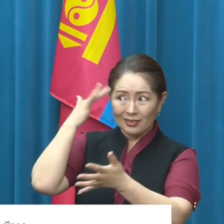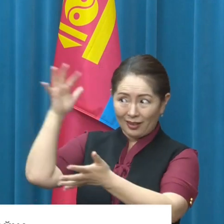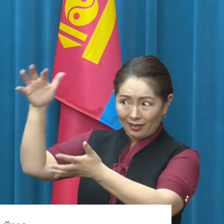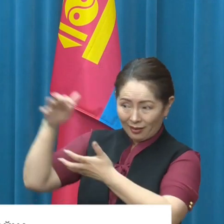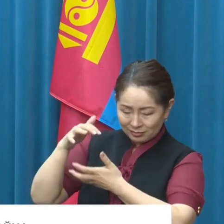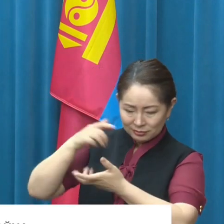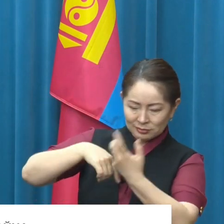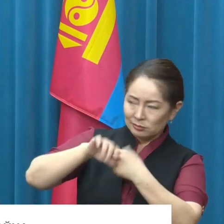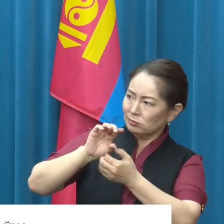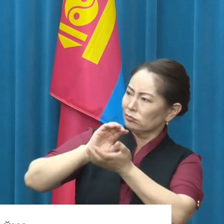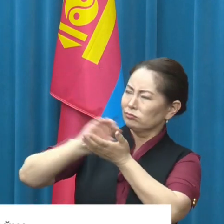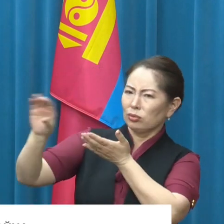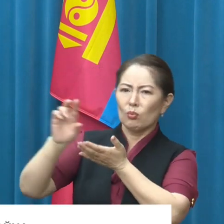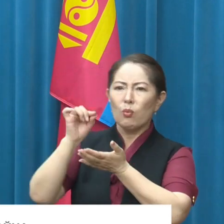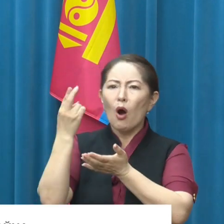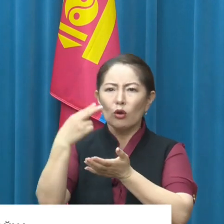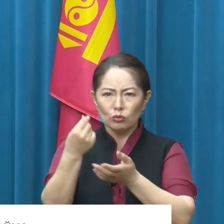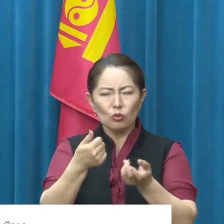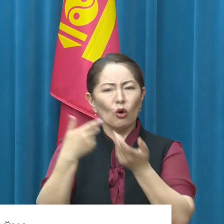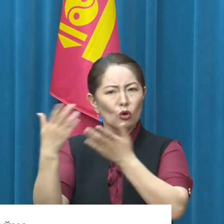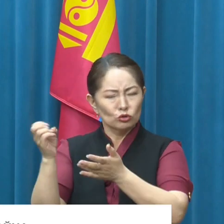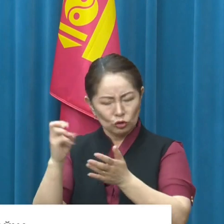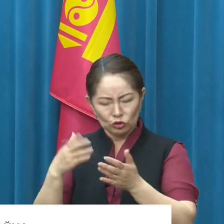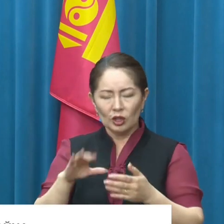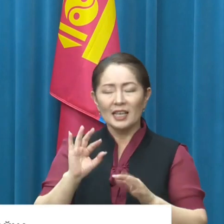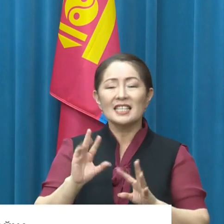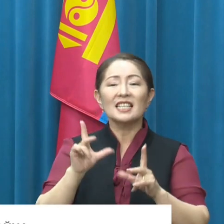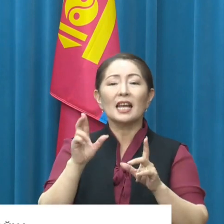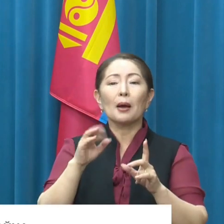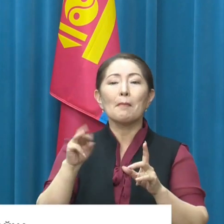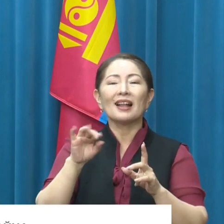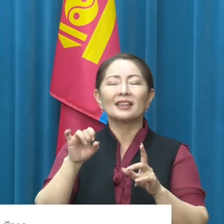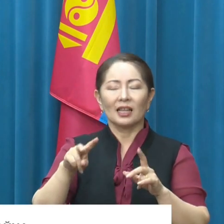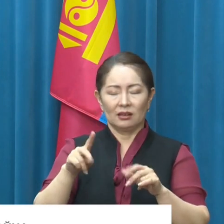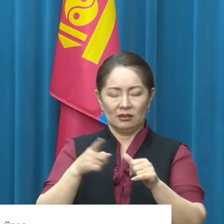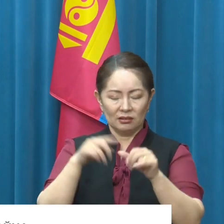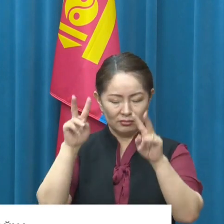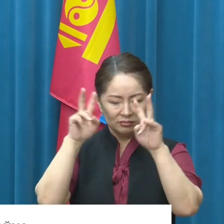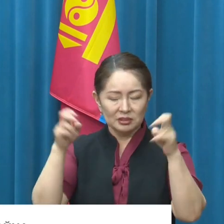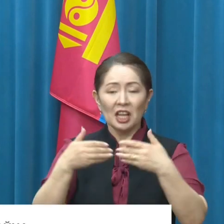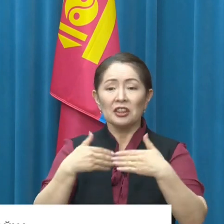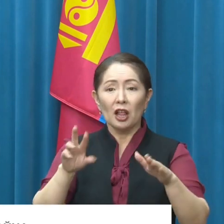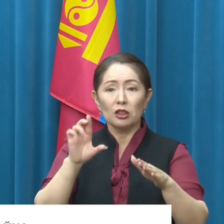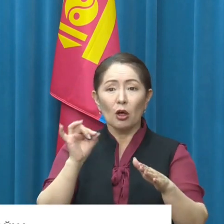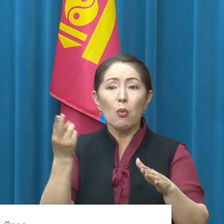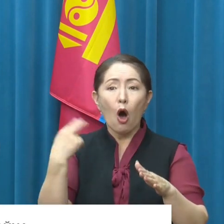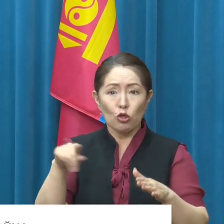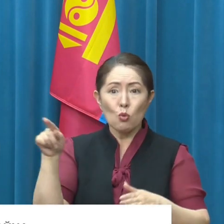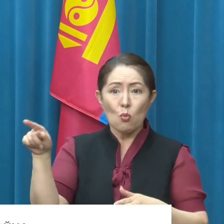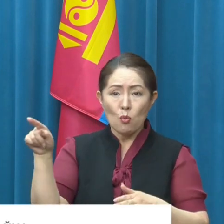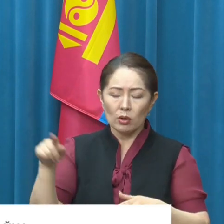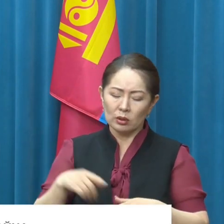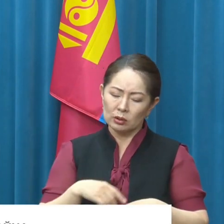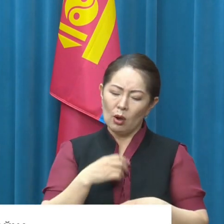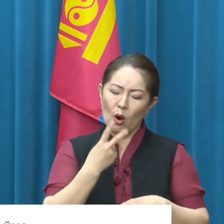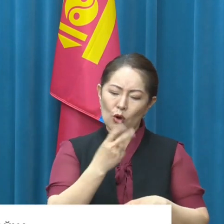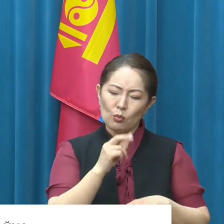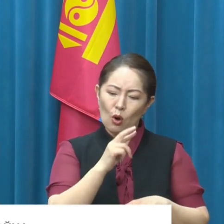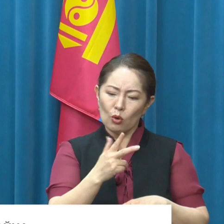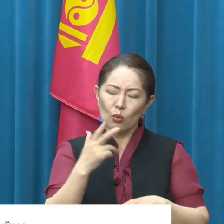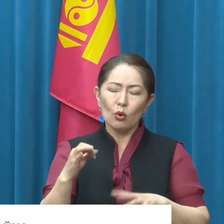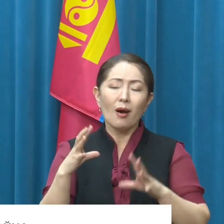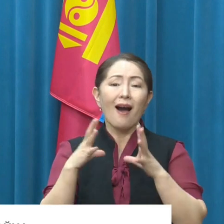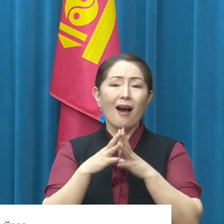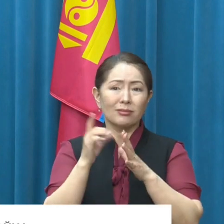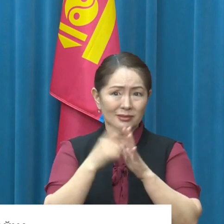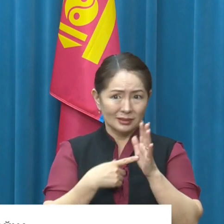сэргийн мандалд нэртэй энэ бонд нээлттэй бонд байгаа. За энэ нь 2023 оны 10 сарын 23-нд төлөгдөх ёстой